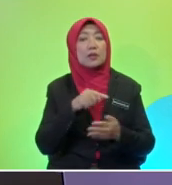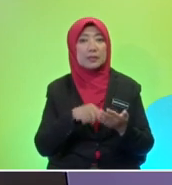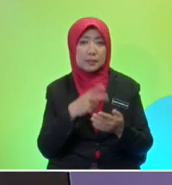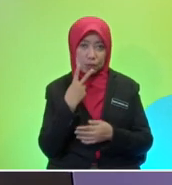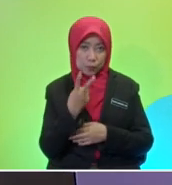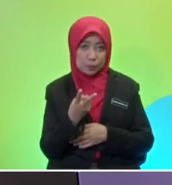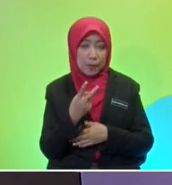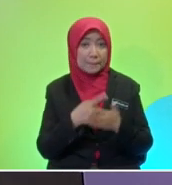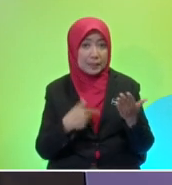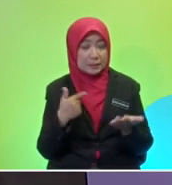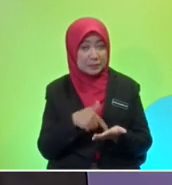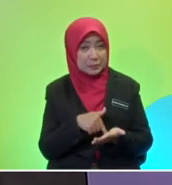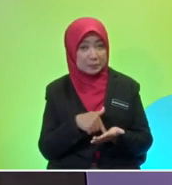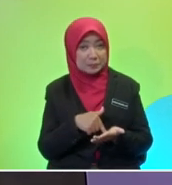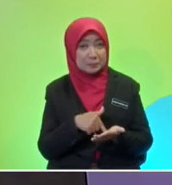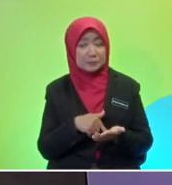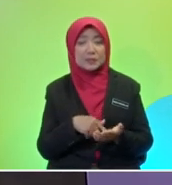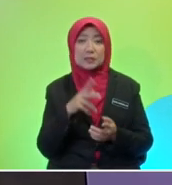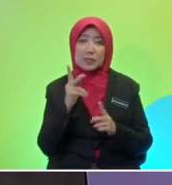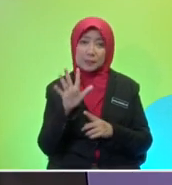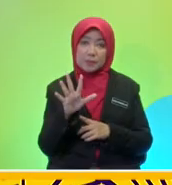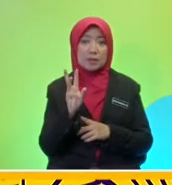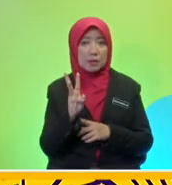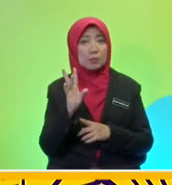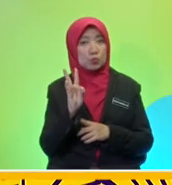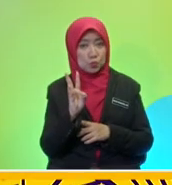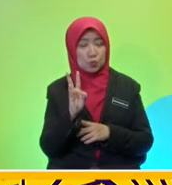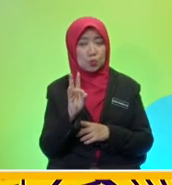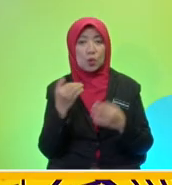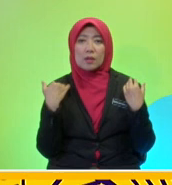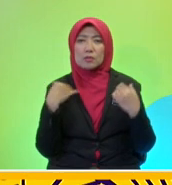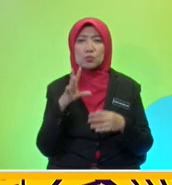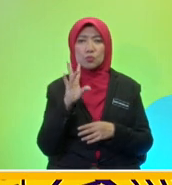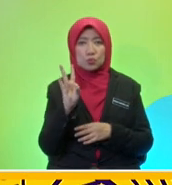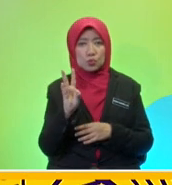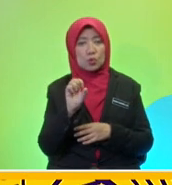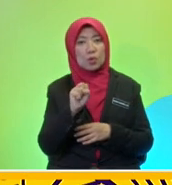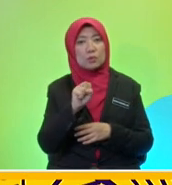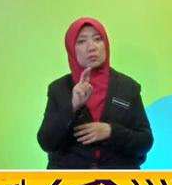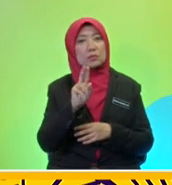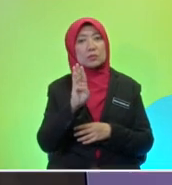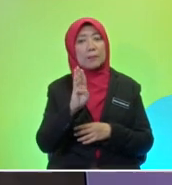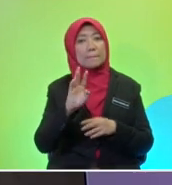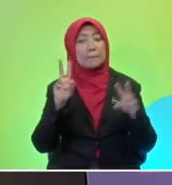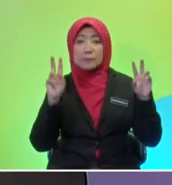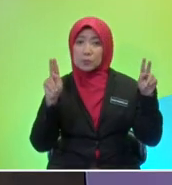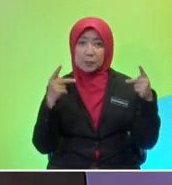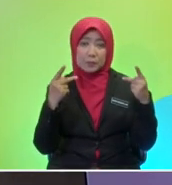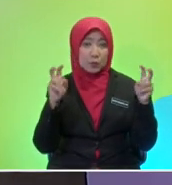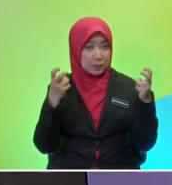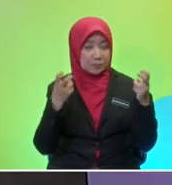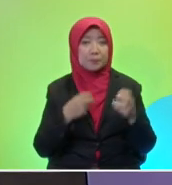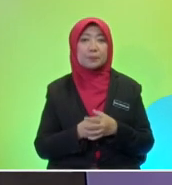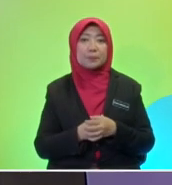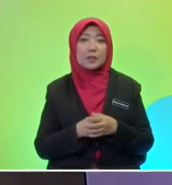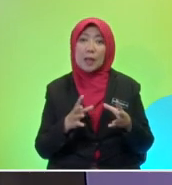Oke apalagi kayak yang kelima oke yang ke-6 dan yang ke-7 ini habis ketujuh